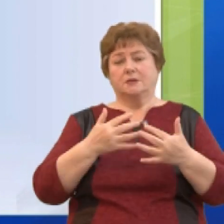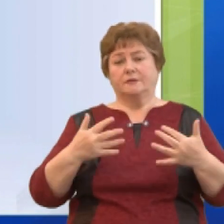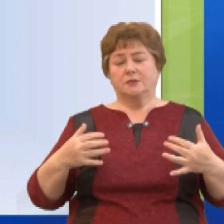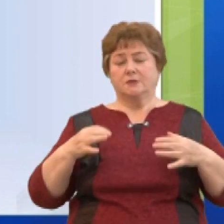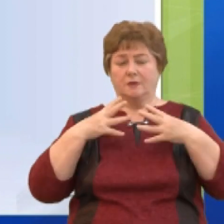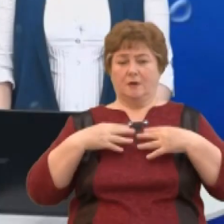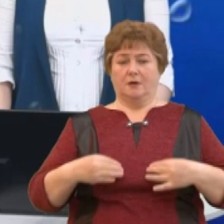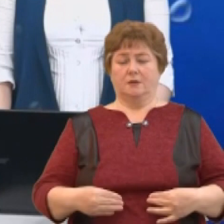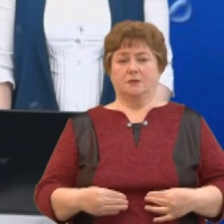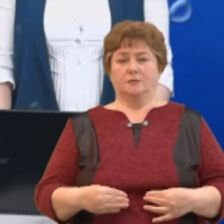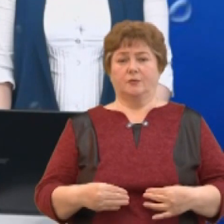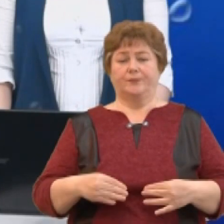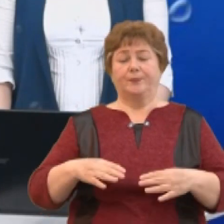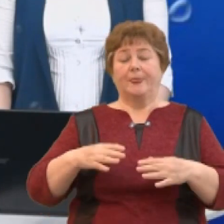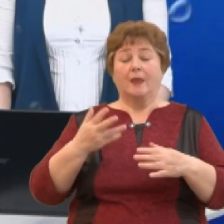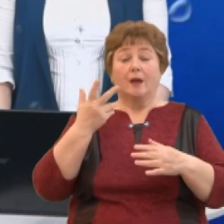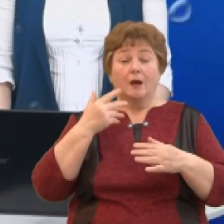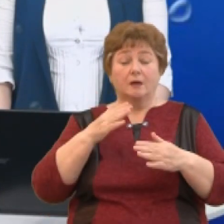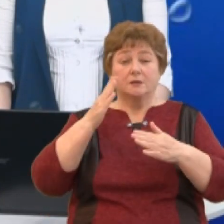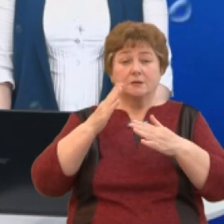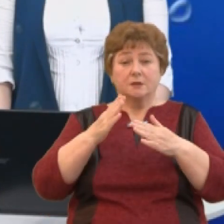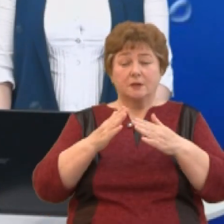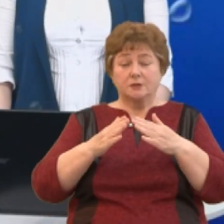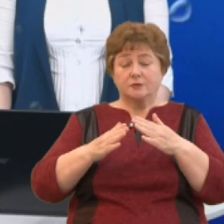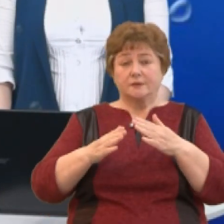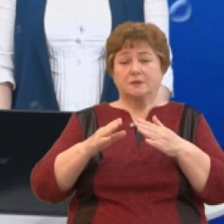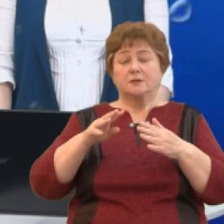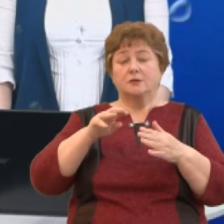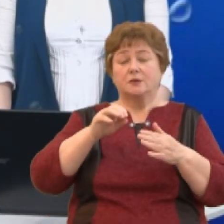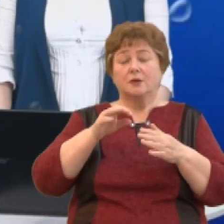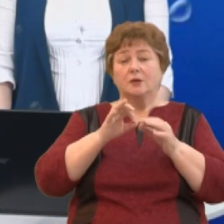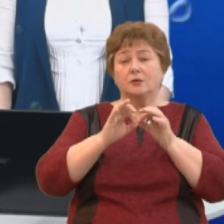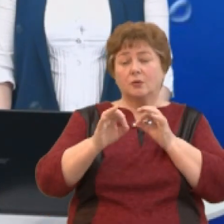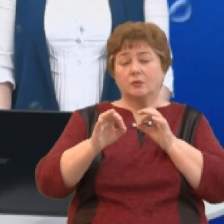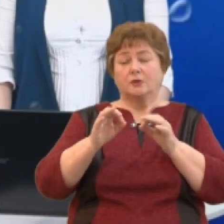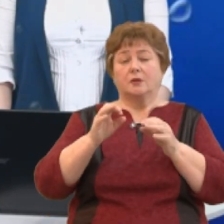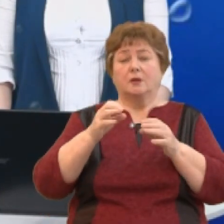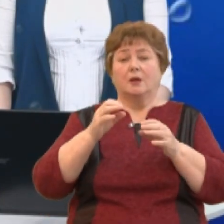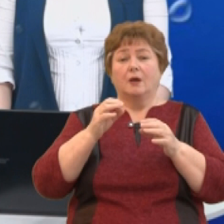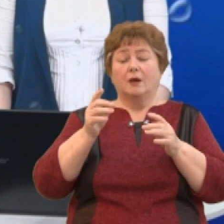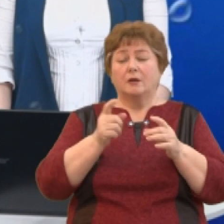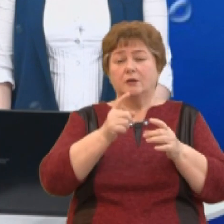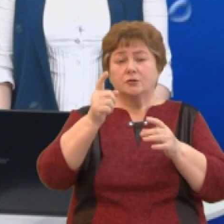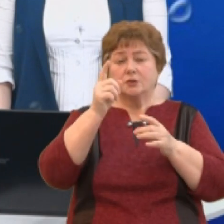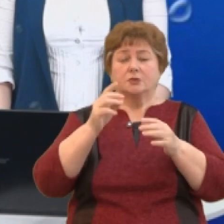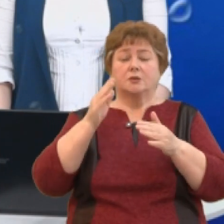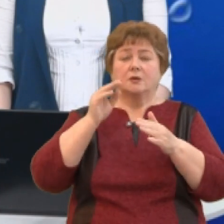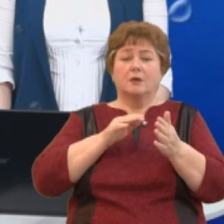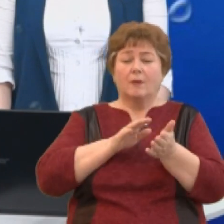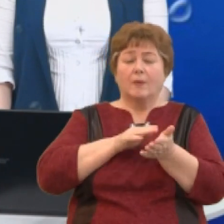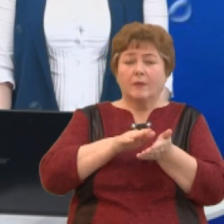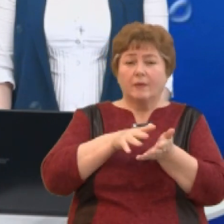организм. После тонкого кишечника наш кусочек яблочка продвигается в